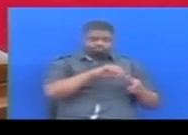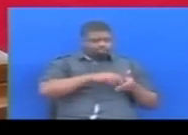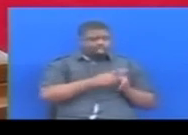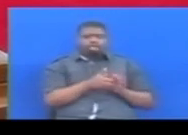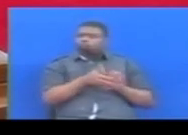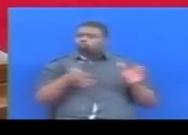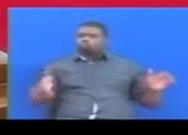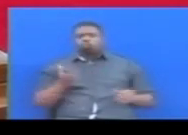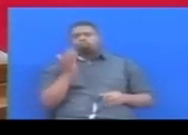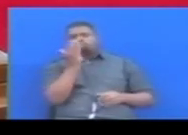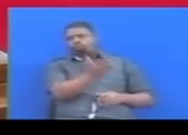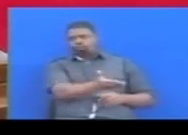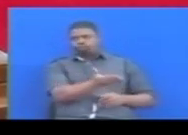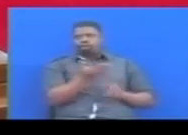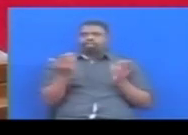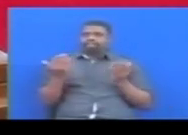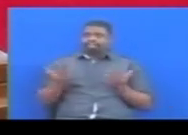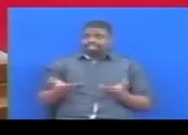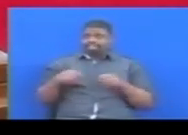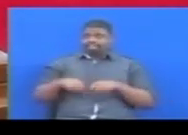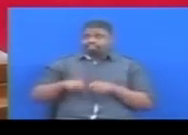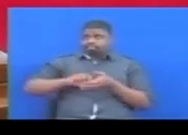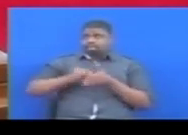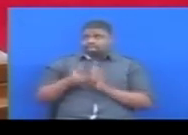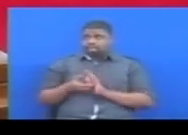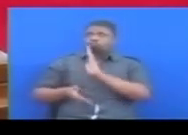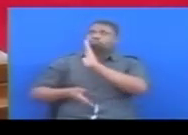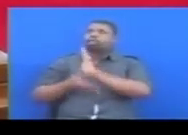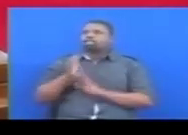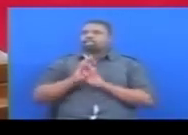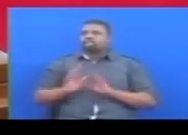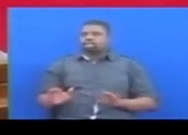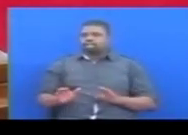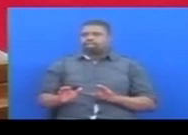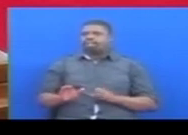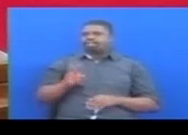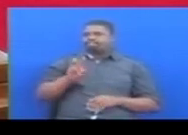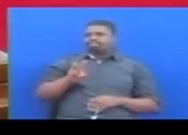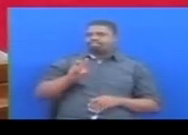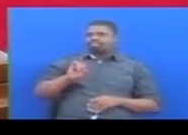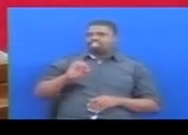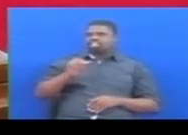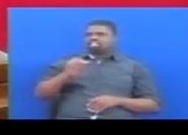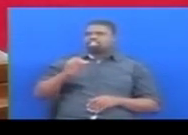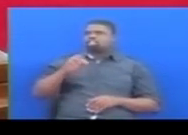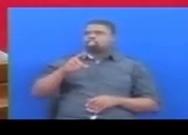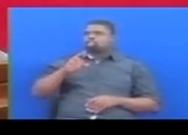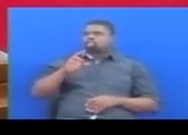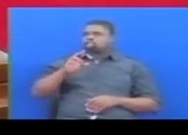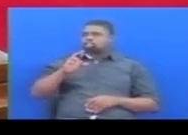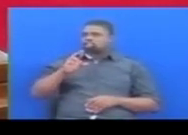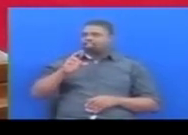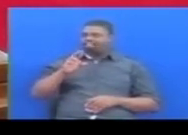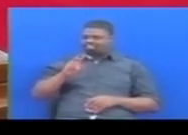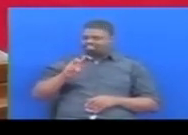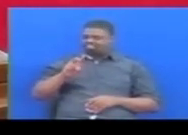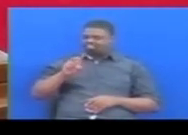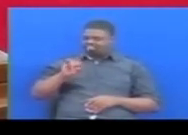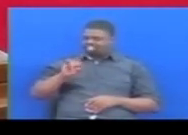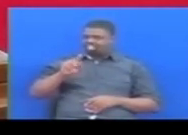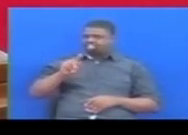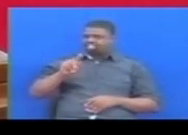sasa ninavyozungumza tumeshaanza mkakati huo katika ziwa Victoria, ambapo watu wako watu binafsi walioanza